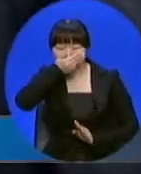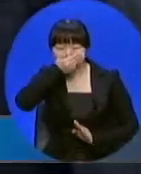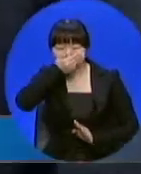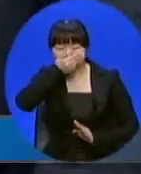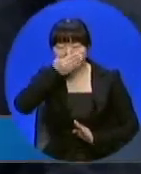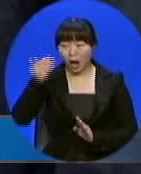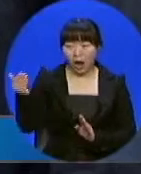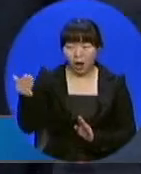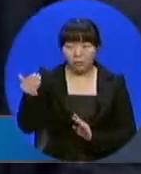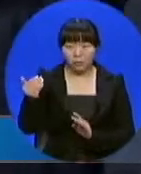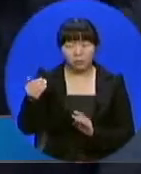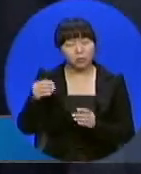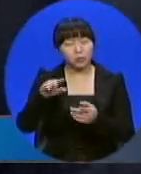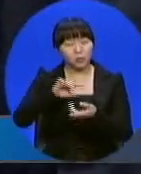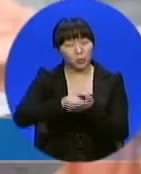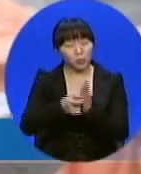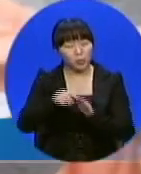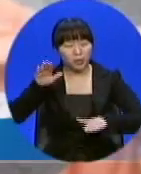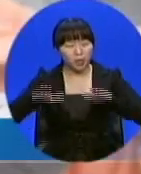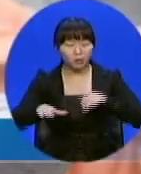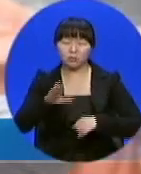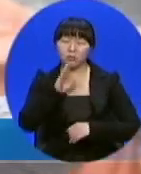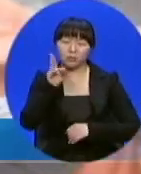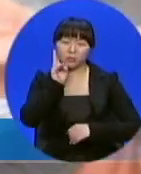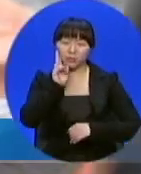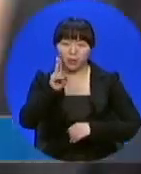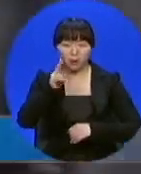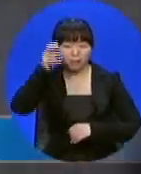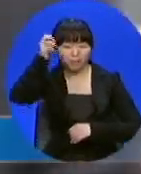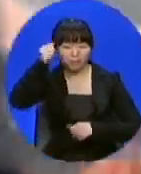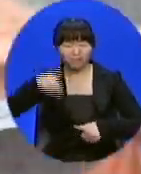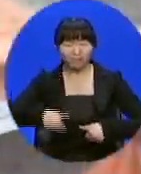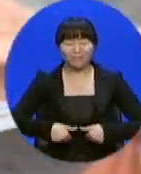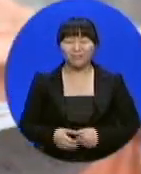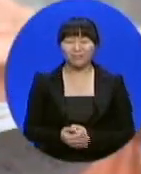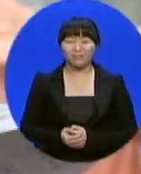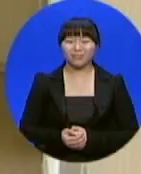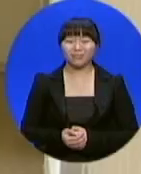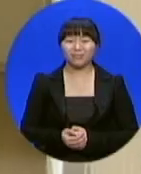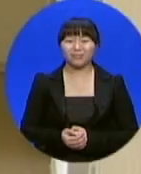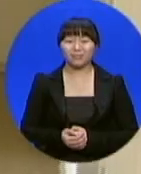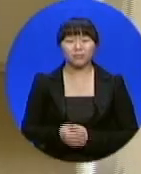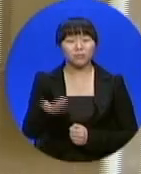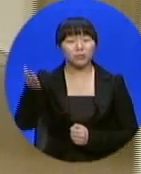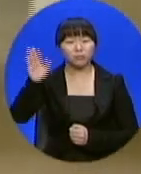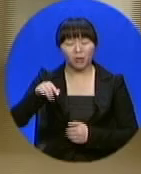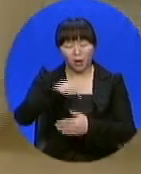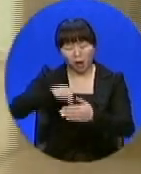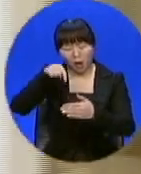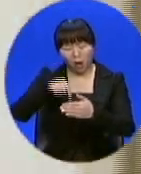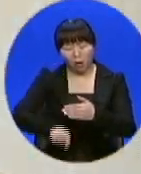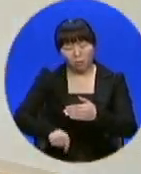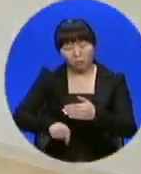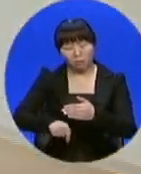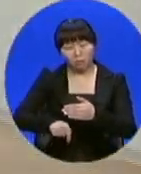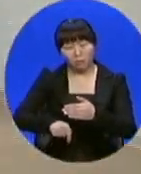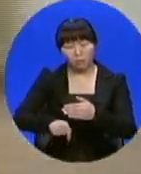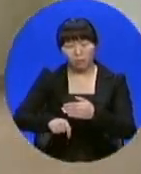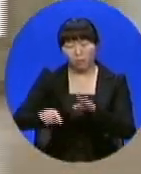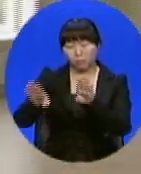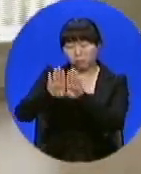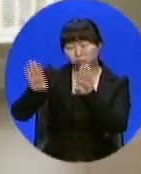하지 않고의 예방정도 차이는 굉장히 크다는 것 기억하셔야겠습니다. 그런데 실내 환기는 어떻게 해야